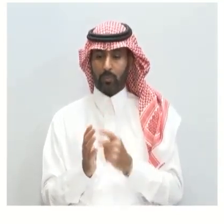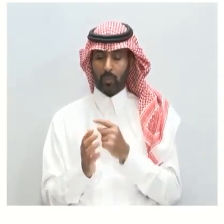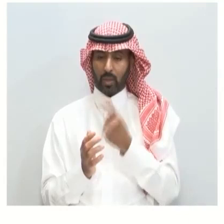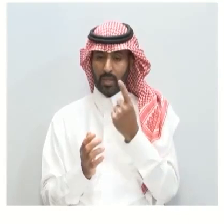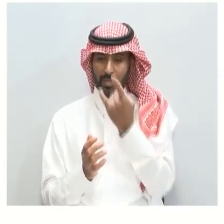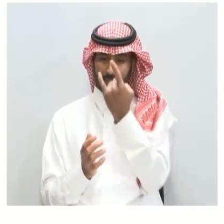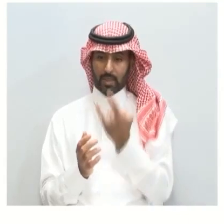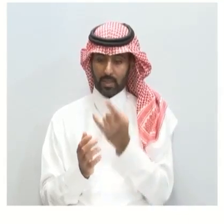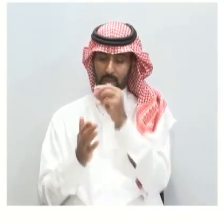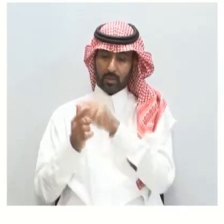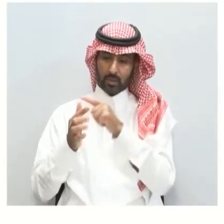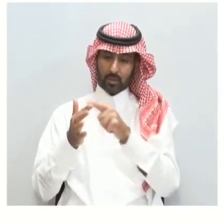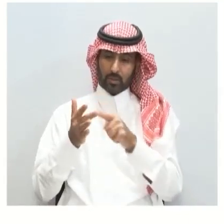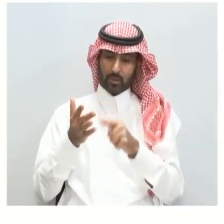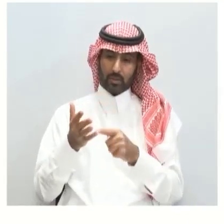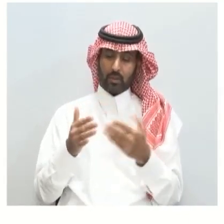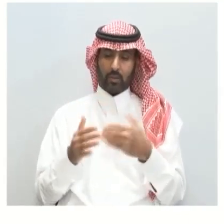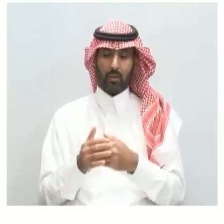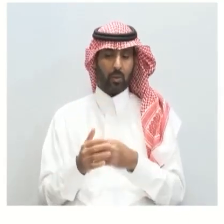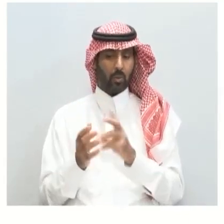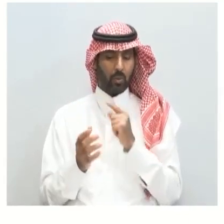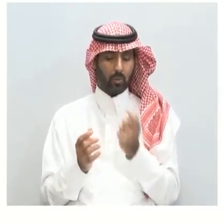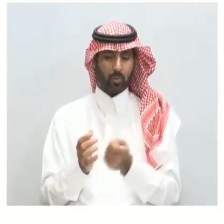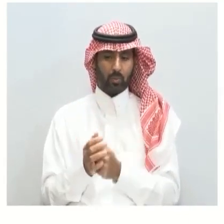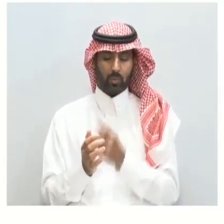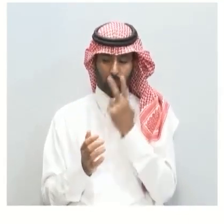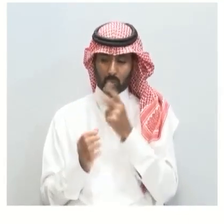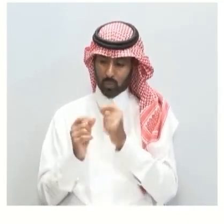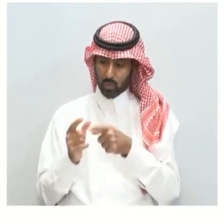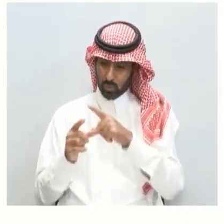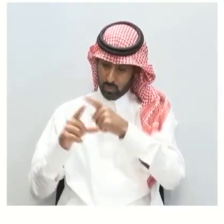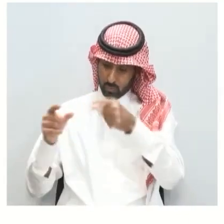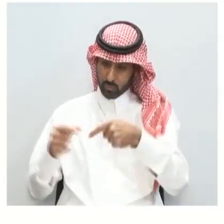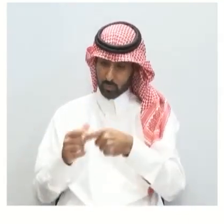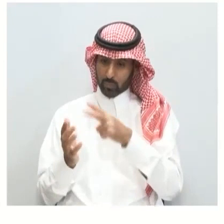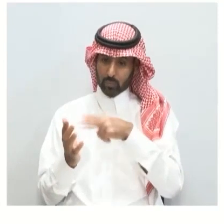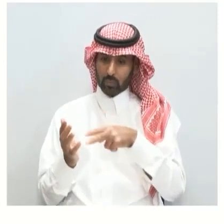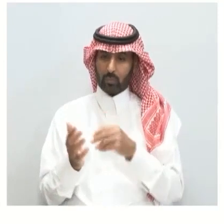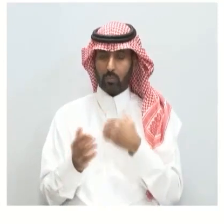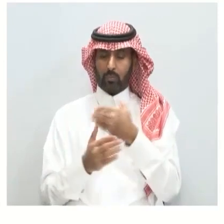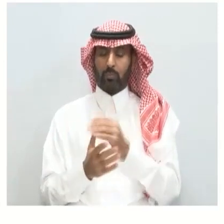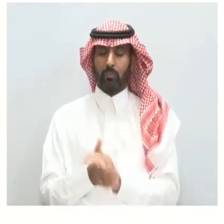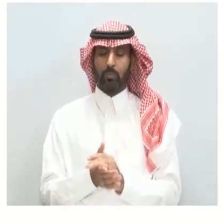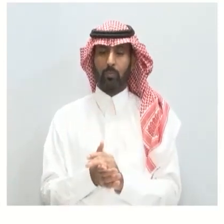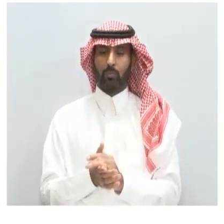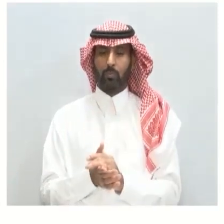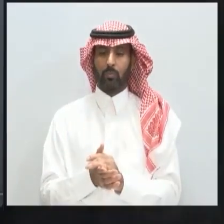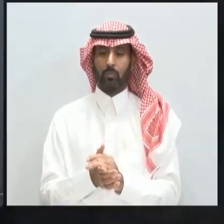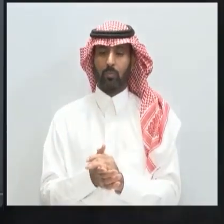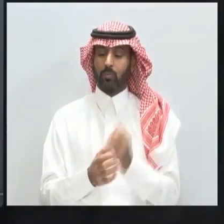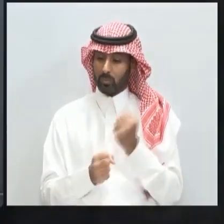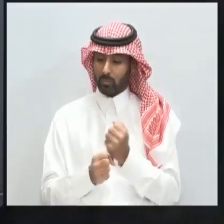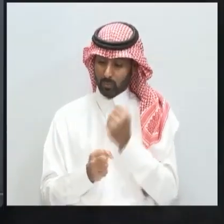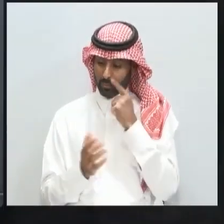العشره وختاما مسائله هي ظاهره امامكم ناتي باذن الله تعى نطبق هذه